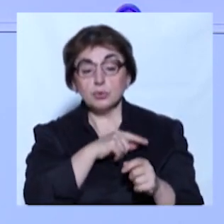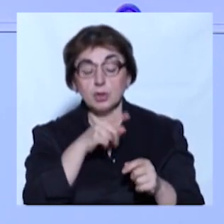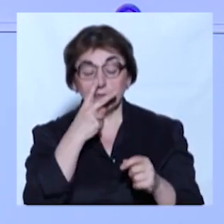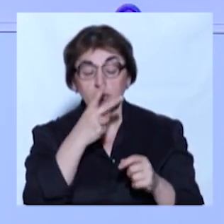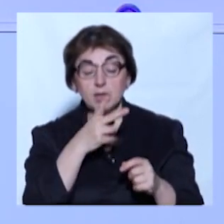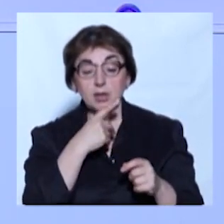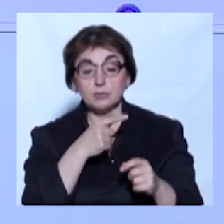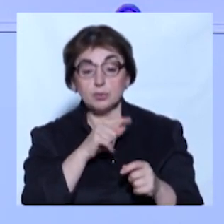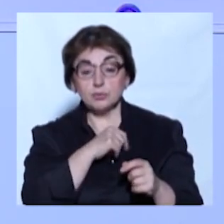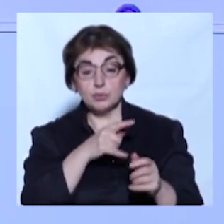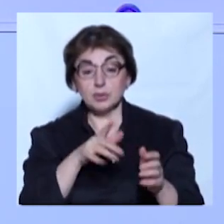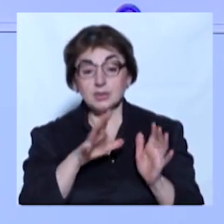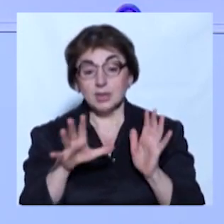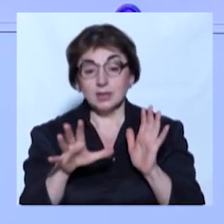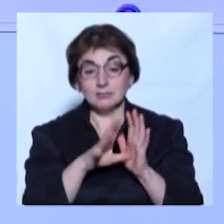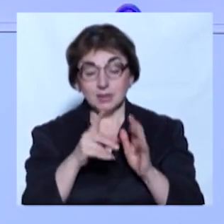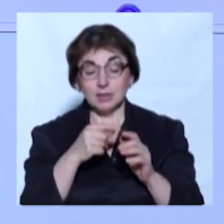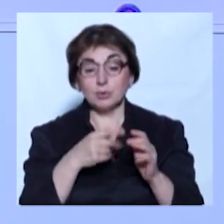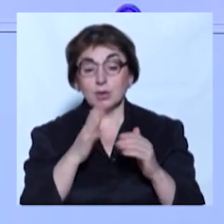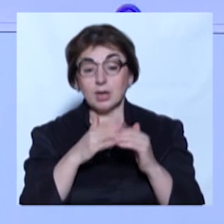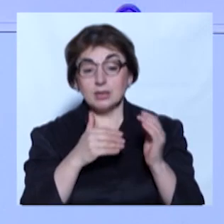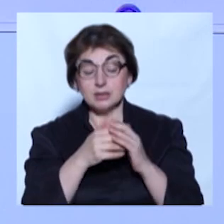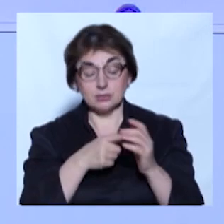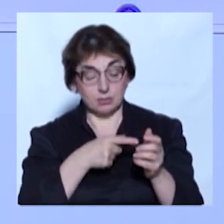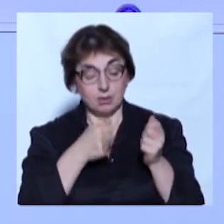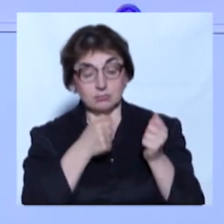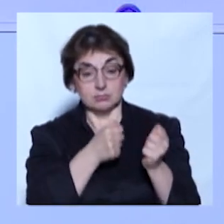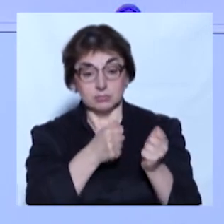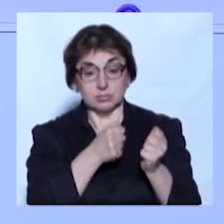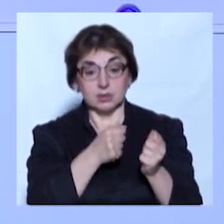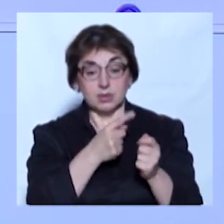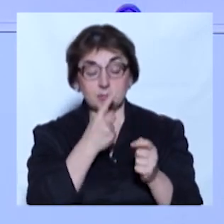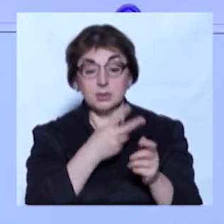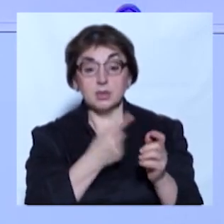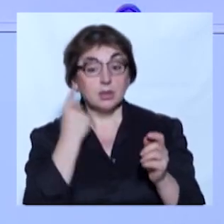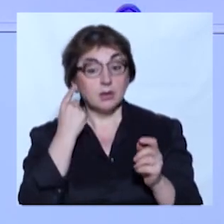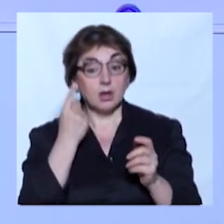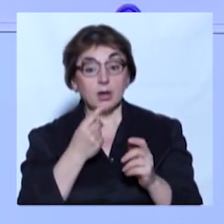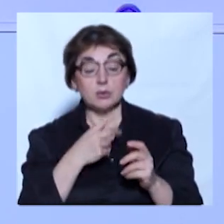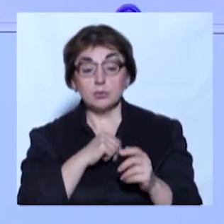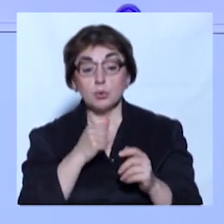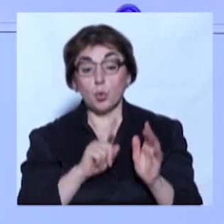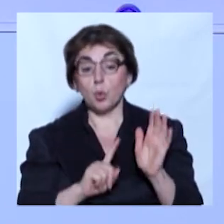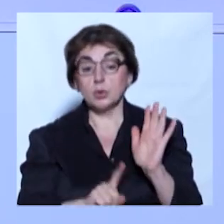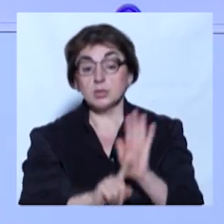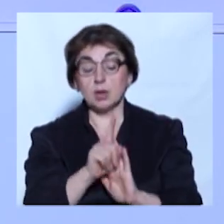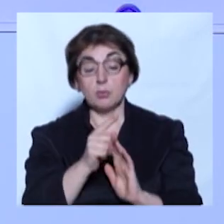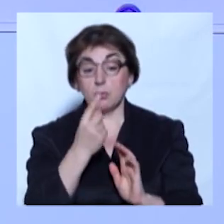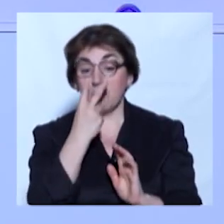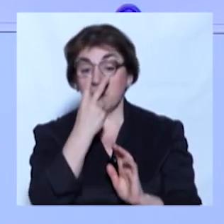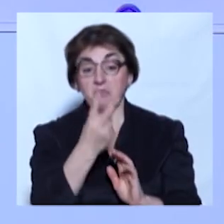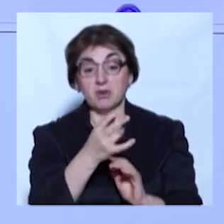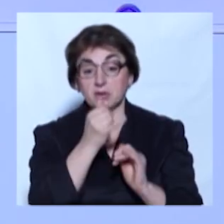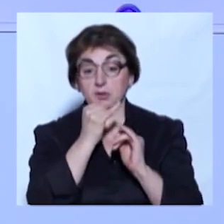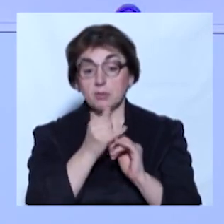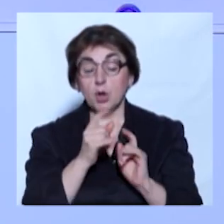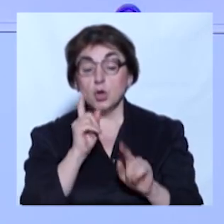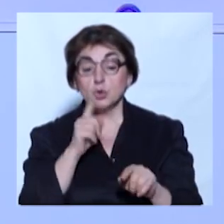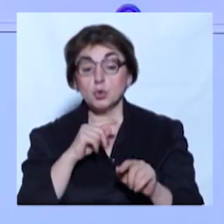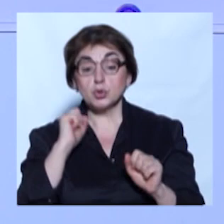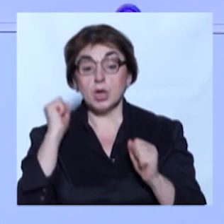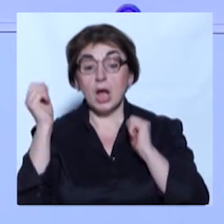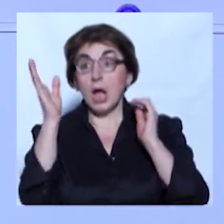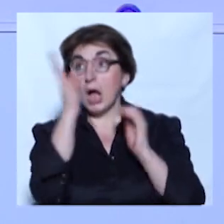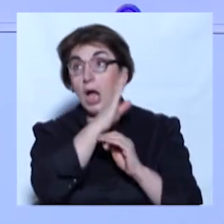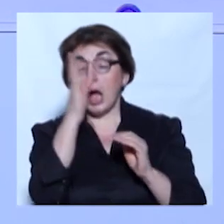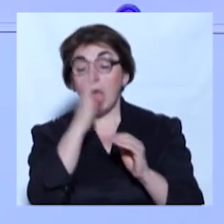მოძრაობს და წარმოიქმნება ბგერა. Მაგრამ ზოგჯერ ვერ ხედავთ ბგერა, როგორ წარმოიქმნება. Მაგალითად, ზოგჯერ ჰაერი